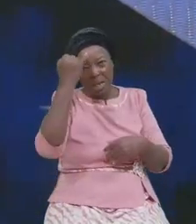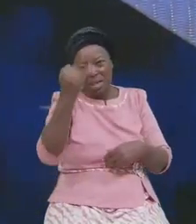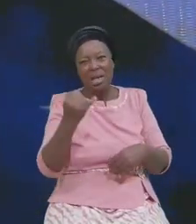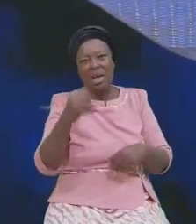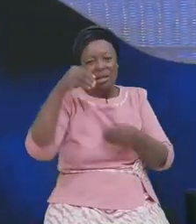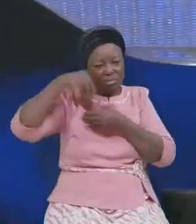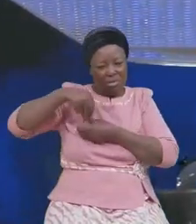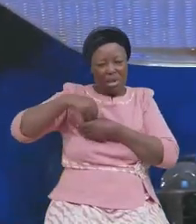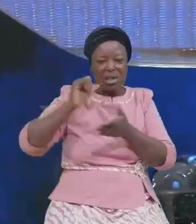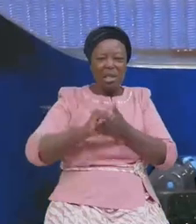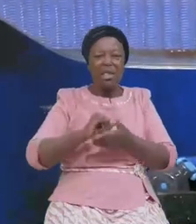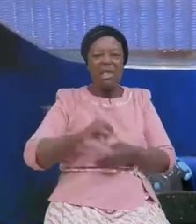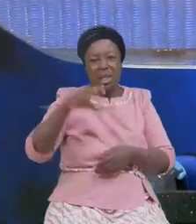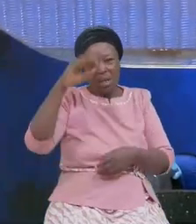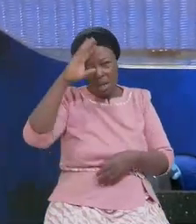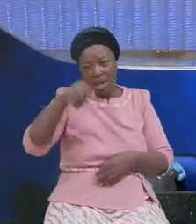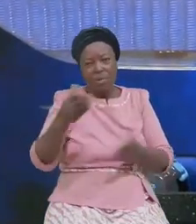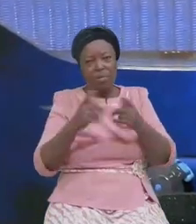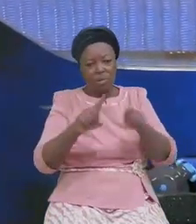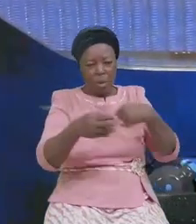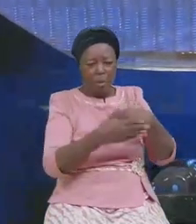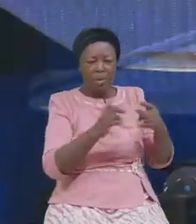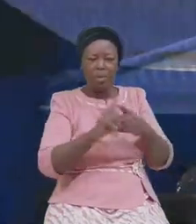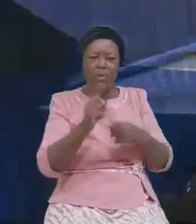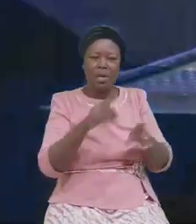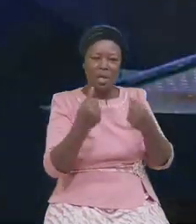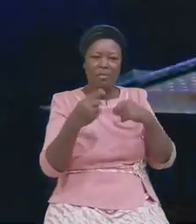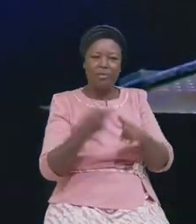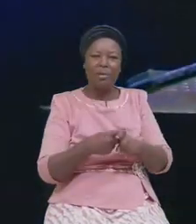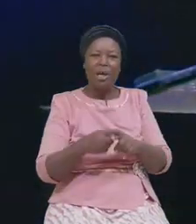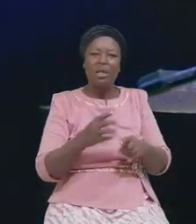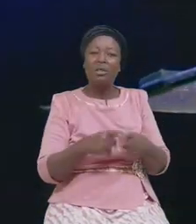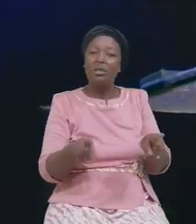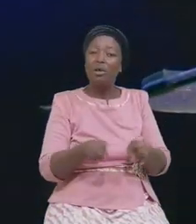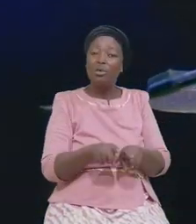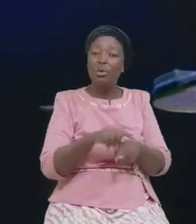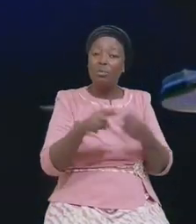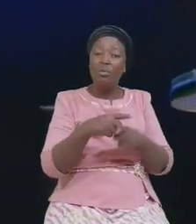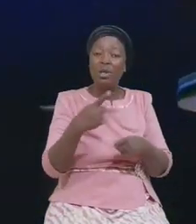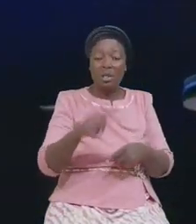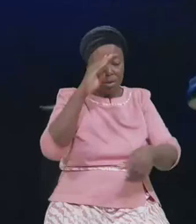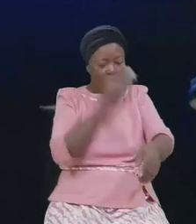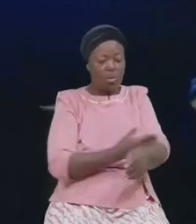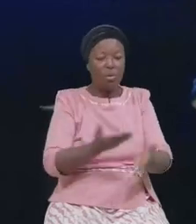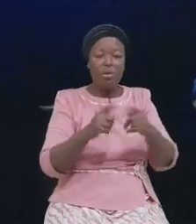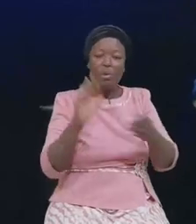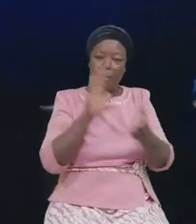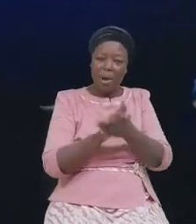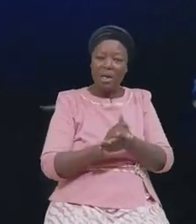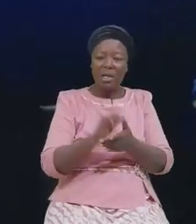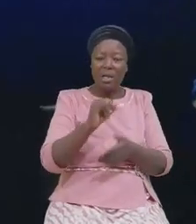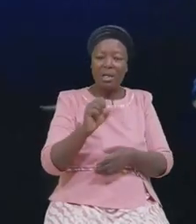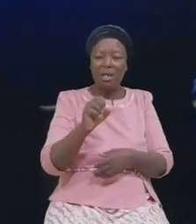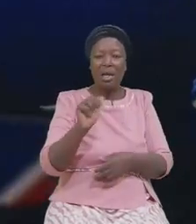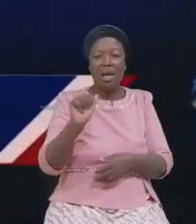retourner encore d'où il était sorti. Même lorsque son fils devait se marier, il a dit à